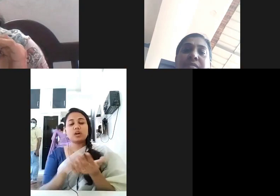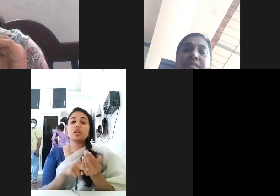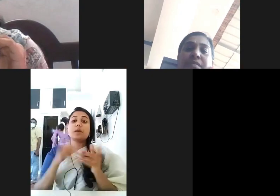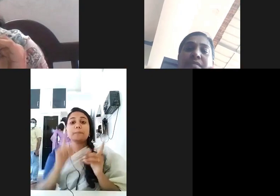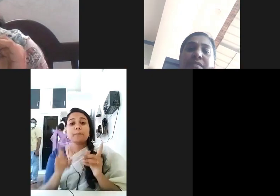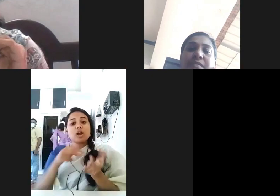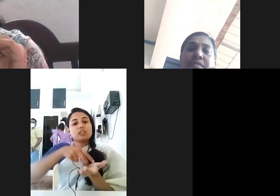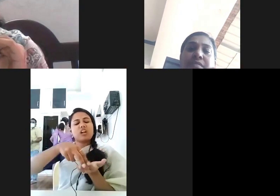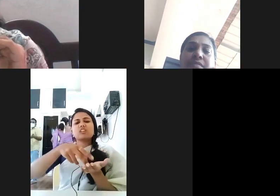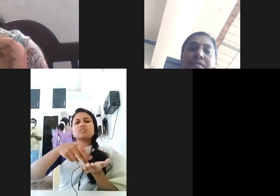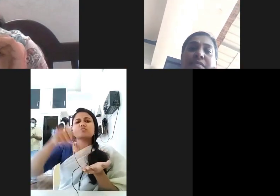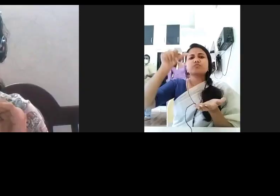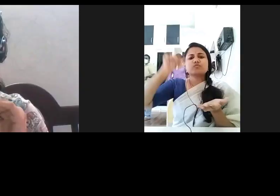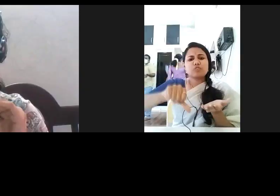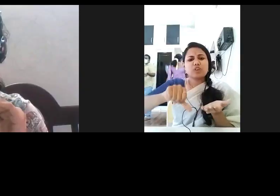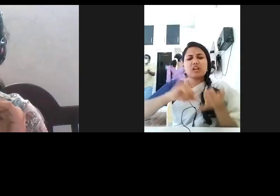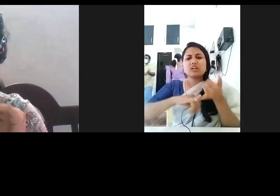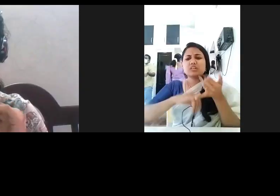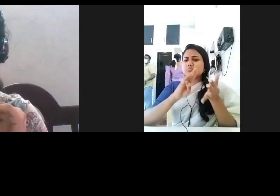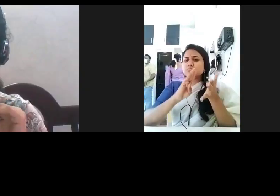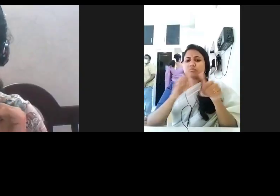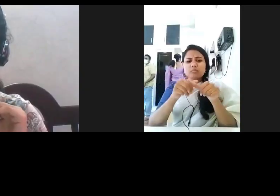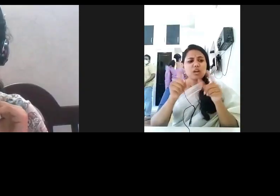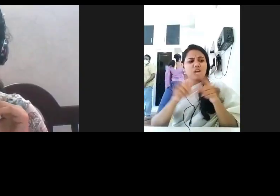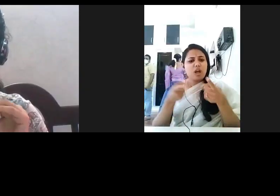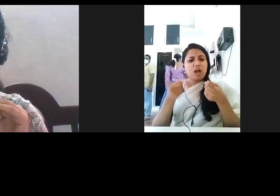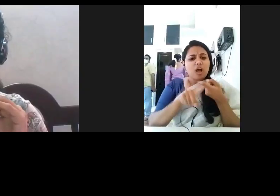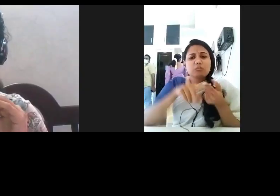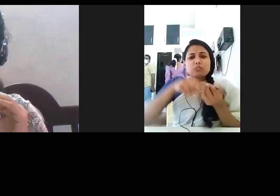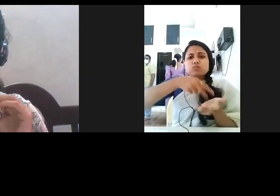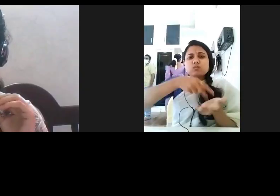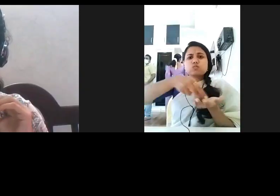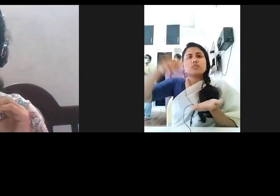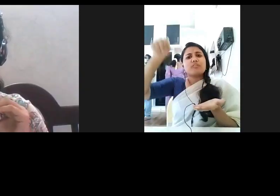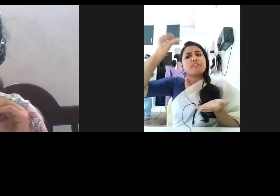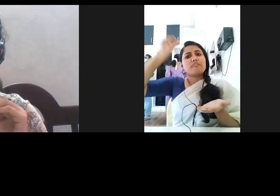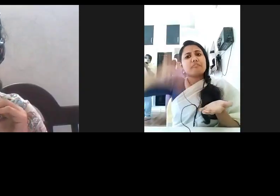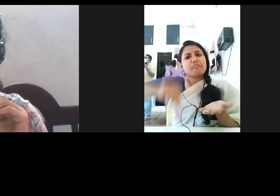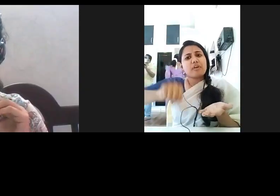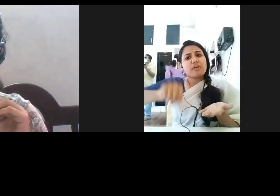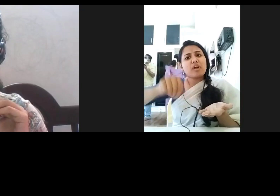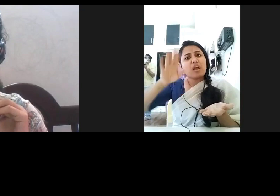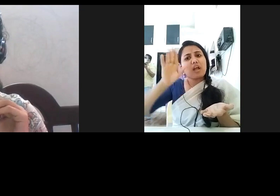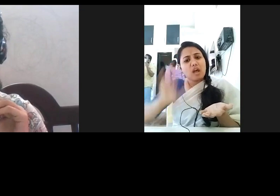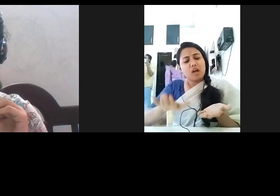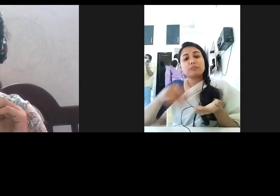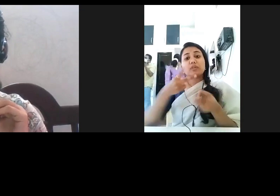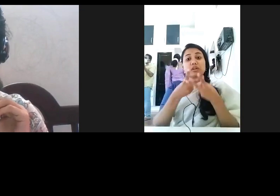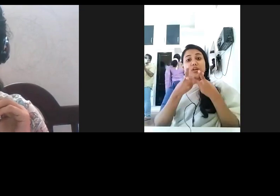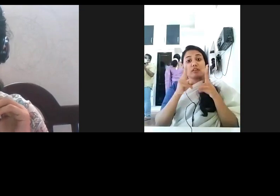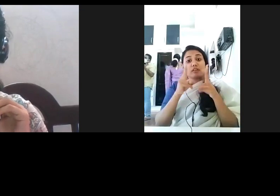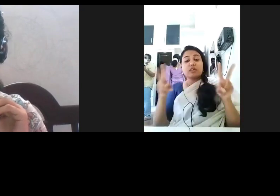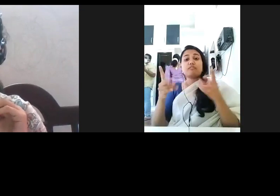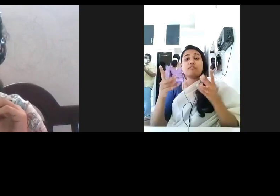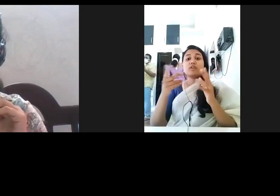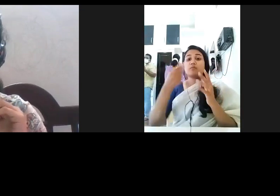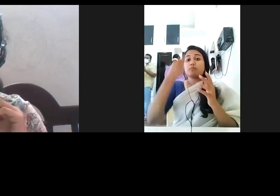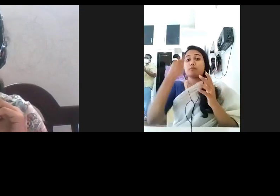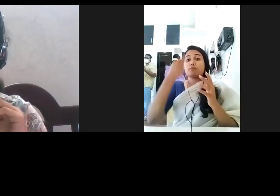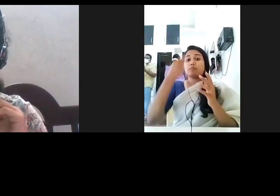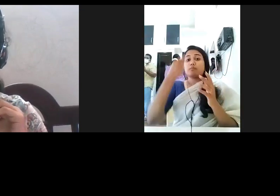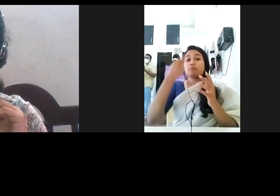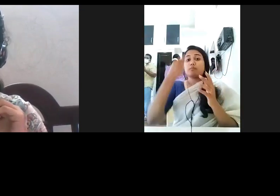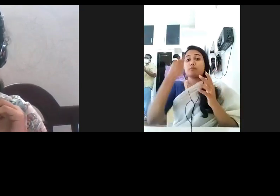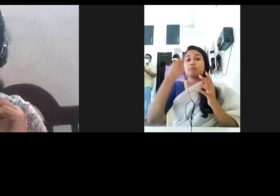പോലും നഷ്ടപ്പെടുന്നതാണ് SMA type 3 കാണുന്നത്. സോ അതാണ് ഡിഫറെൻറ്റ് സിംറ്റംസ് SMAക്കുള്ളത്. യൂഷ്വലി